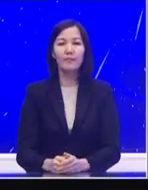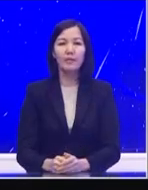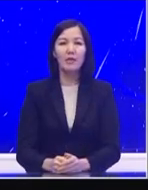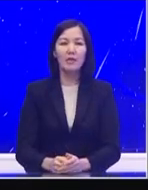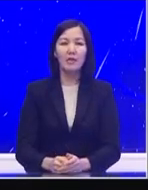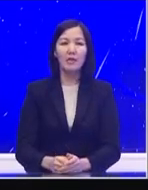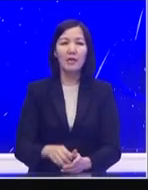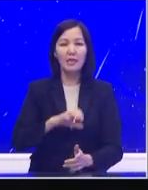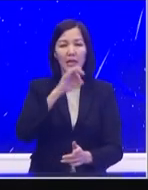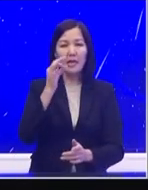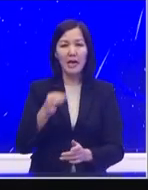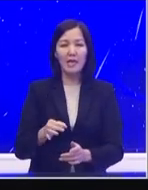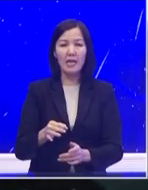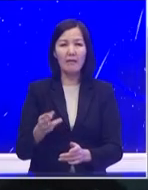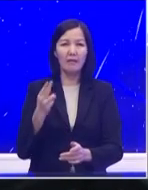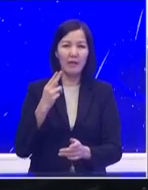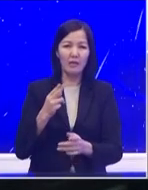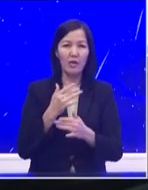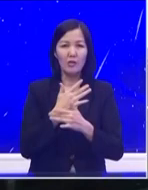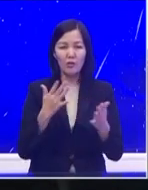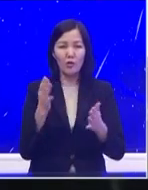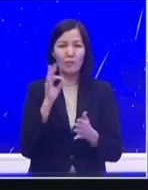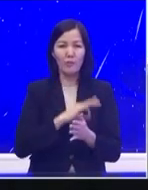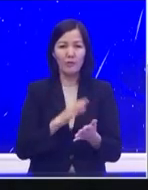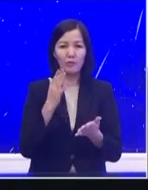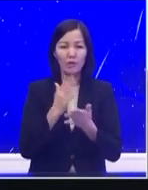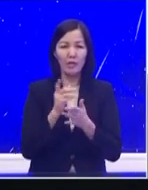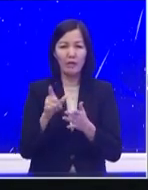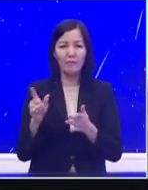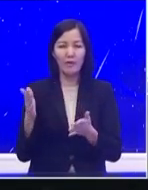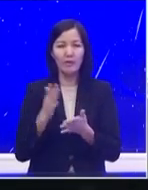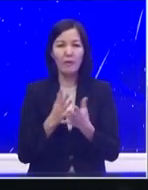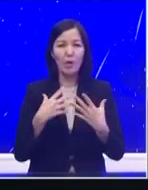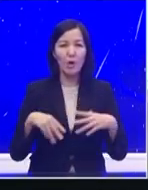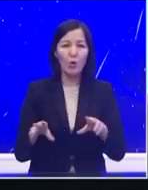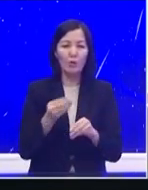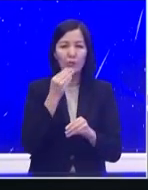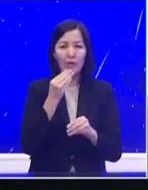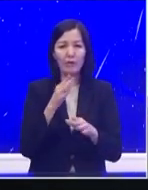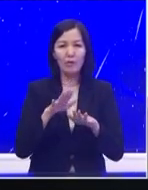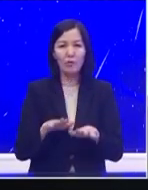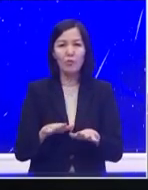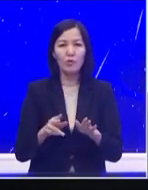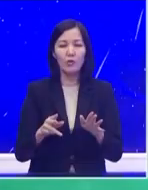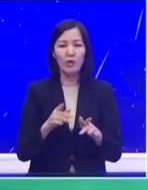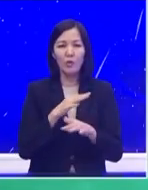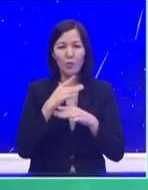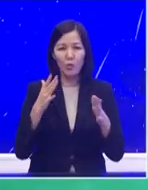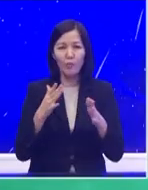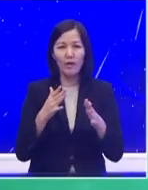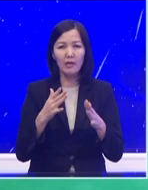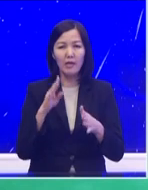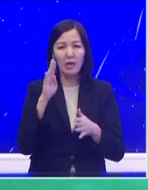көк түтінімен бильярд залынан кіріс кіргізіп отырғандар да бар мұнда. Ал қоғамдық тамақтану орындары жетіп артылады. Бір